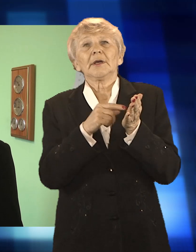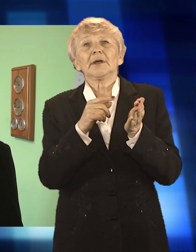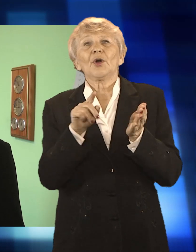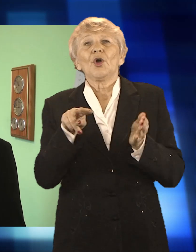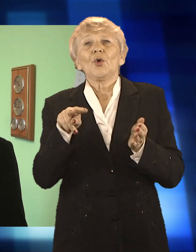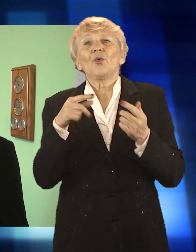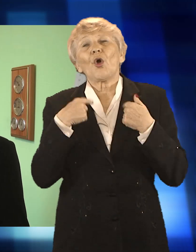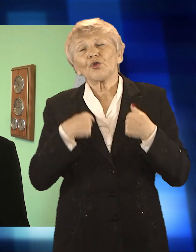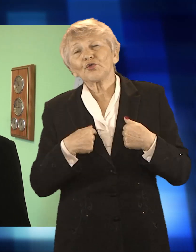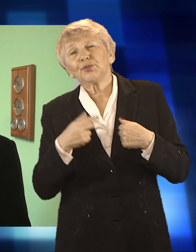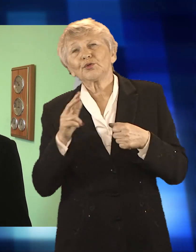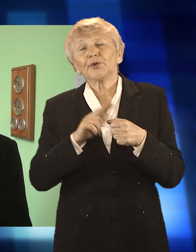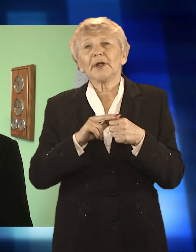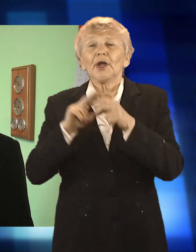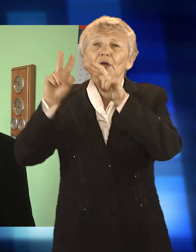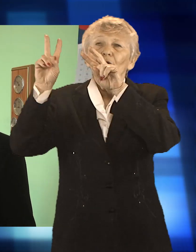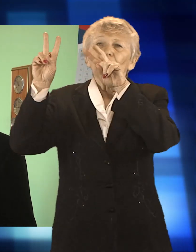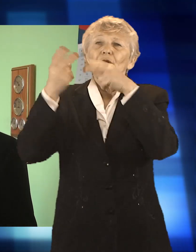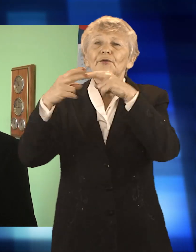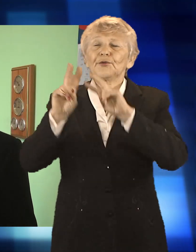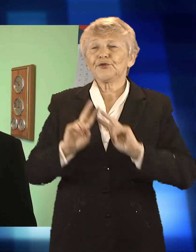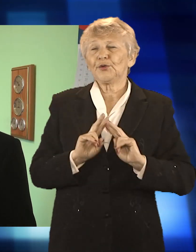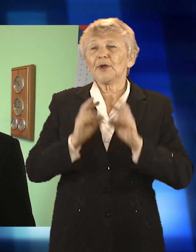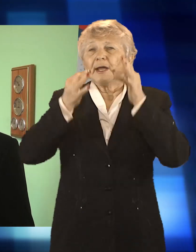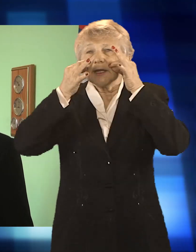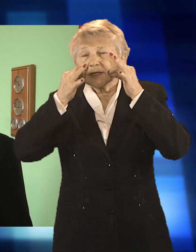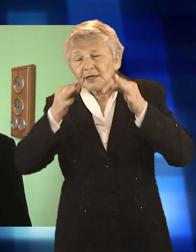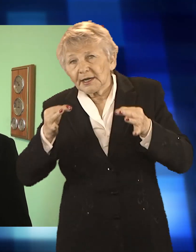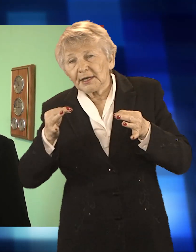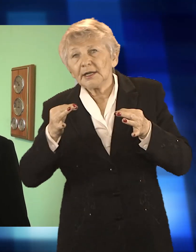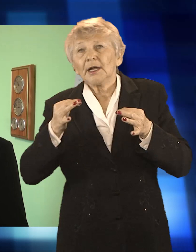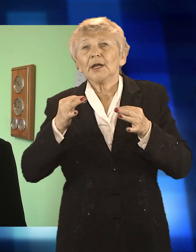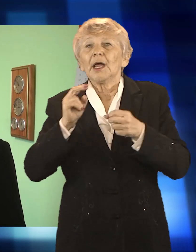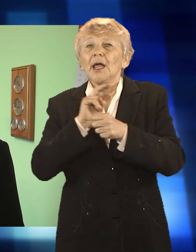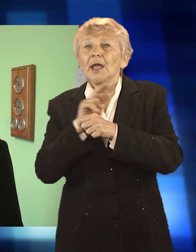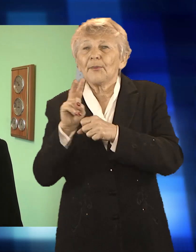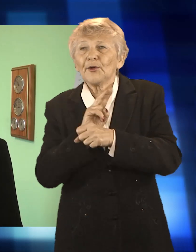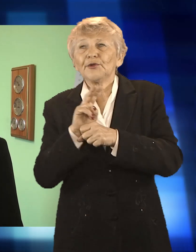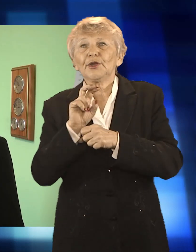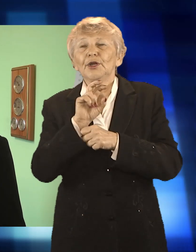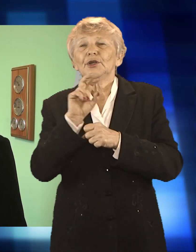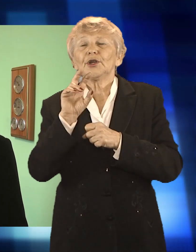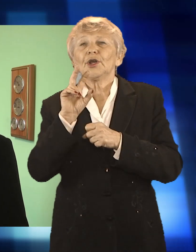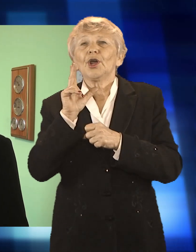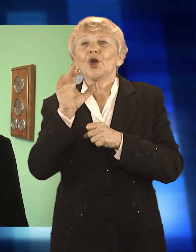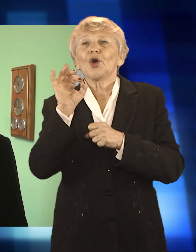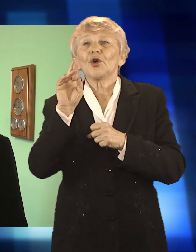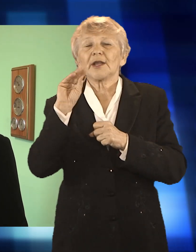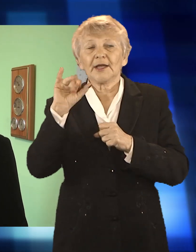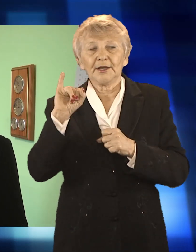wirus jest wrażliwy, można zastosować w każdym momencie podróży. Są takie podręczne zestawy, które część